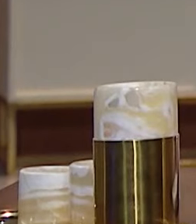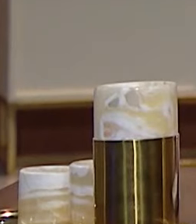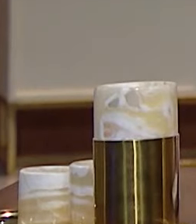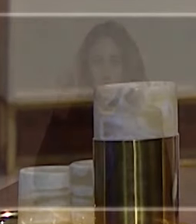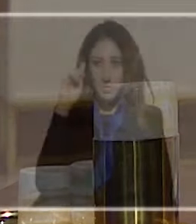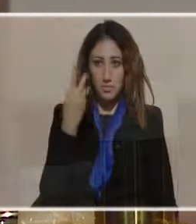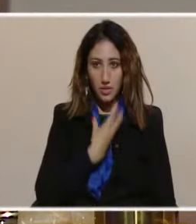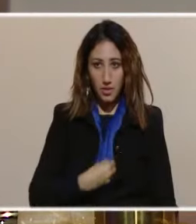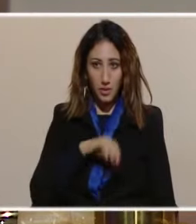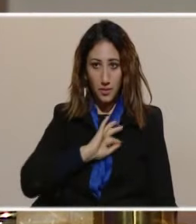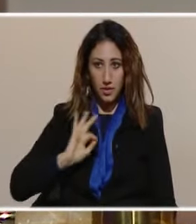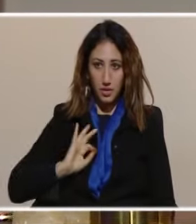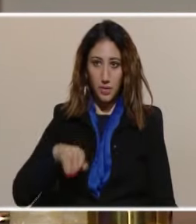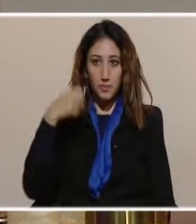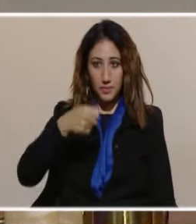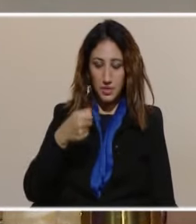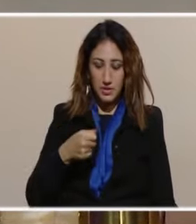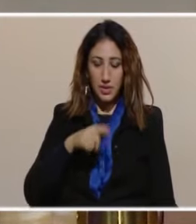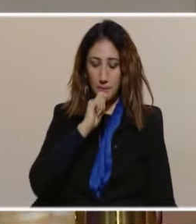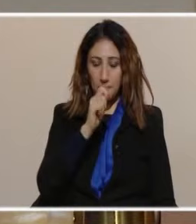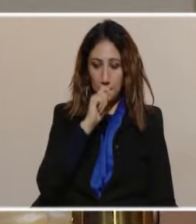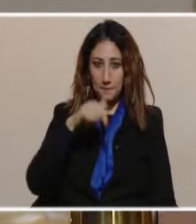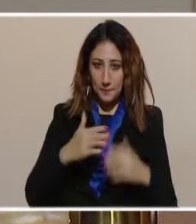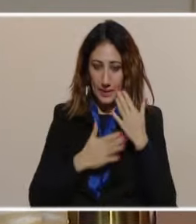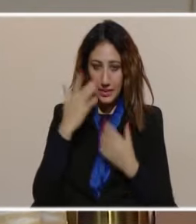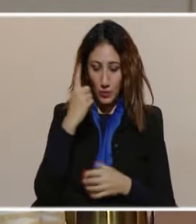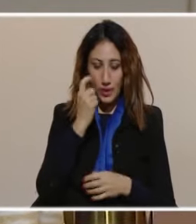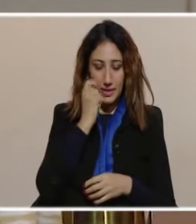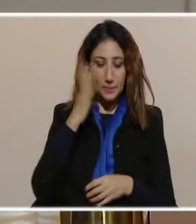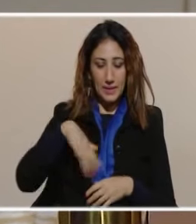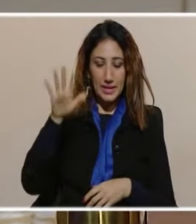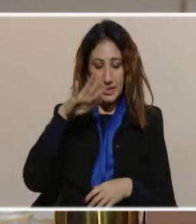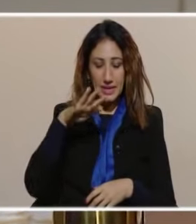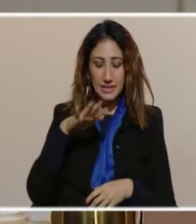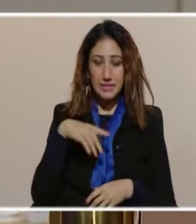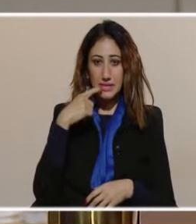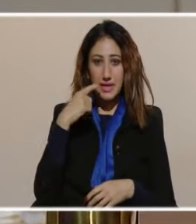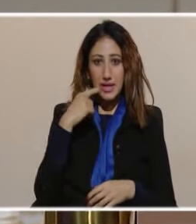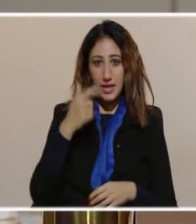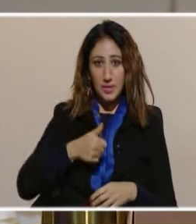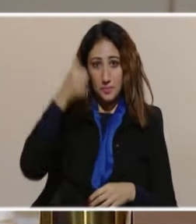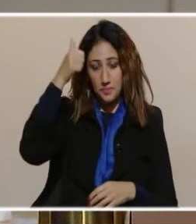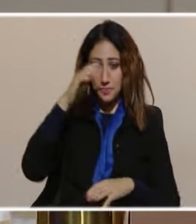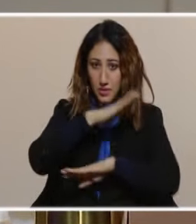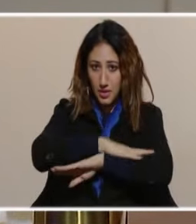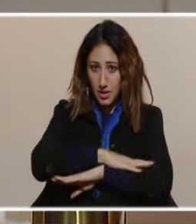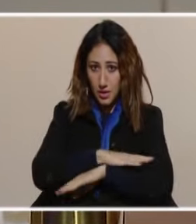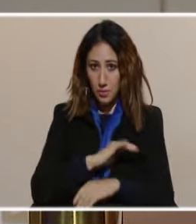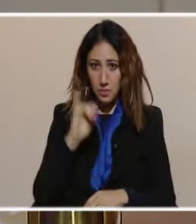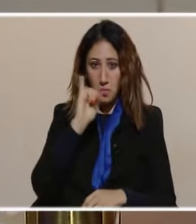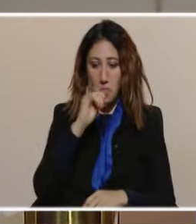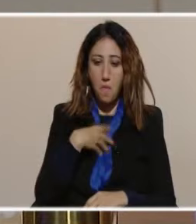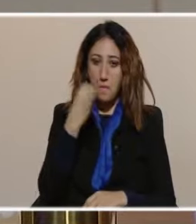بسم الله الرحمن الرحيم. مساء الخير، أهلا بحضراتكم وحلقة جديدة واحد من الناس. من أرقى وأسمى القيم في الحياة قيمة